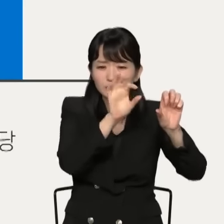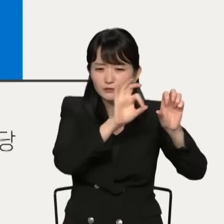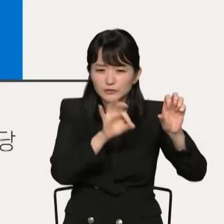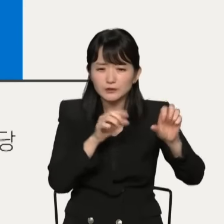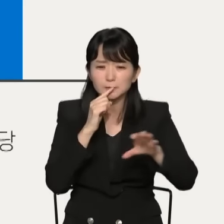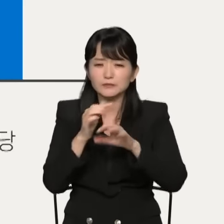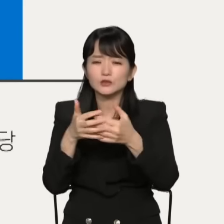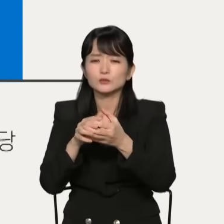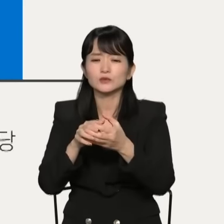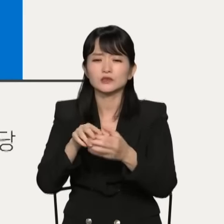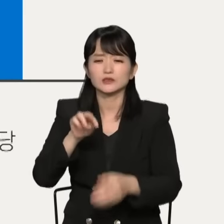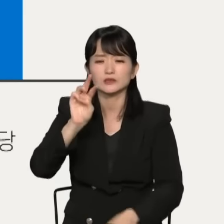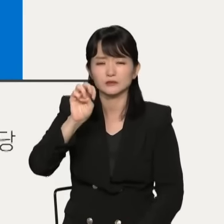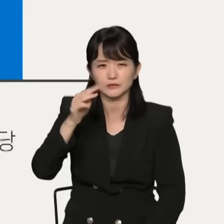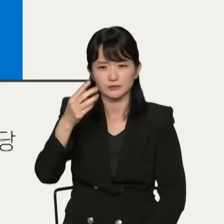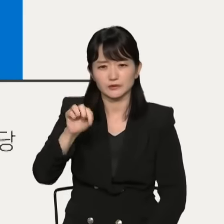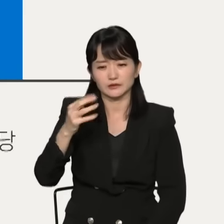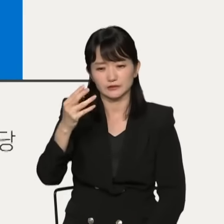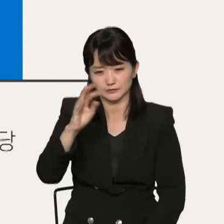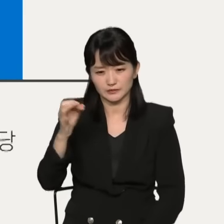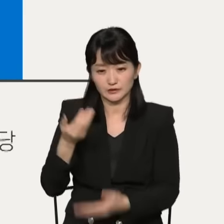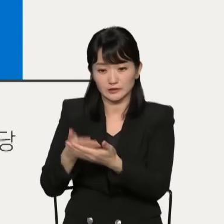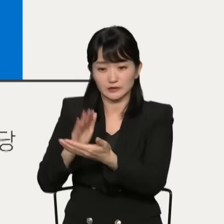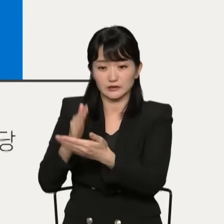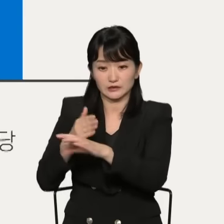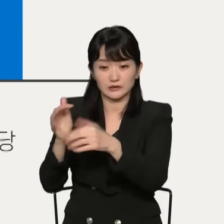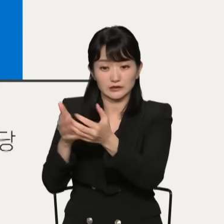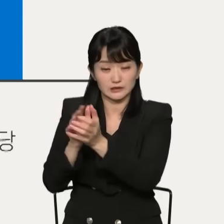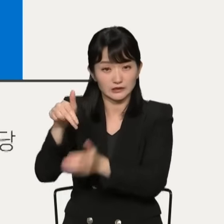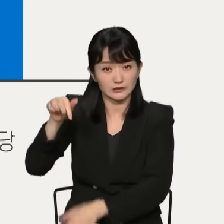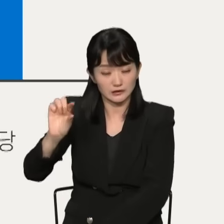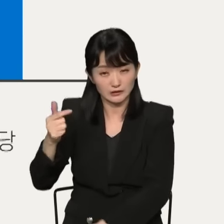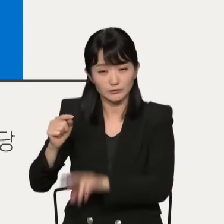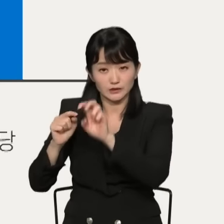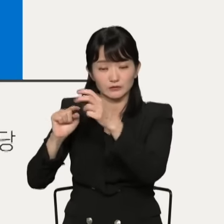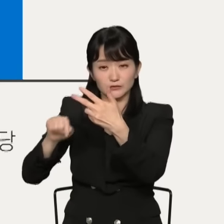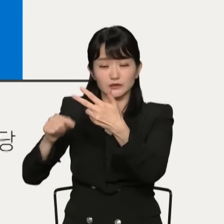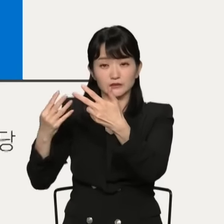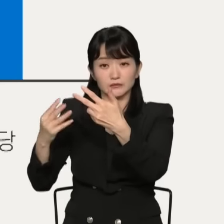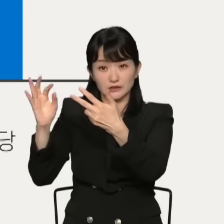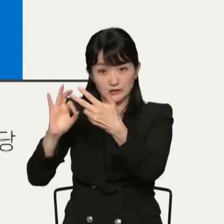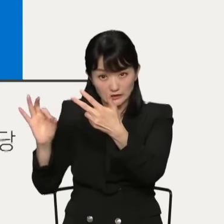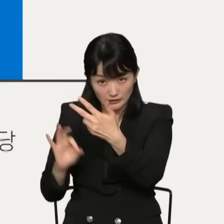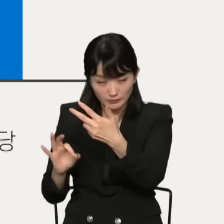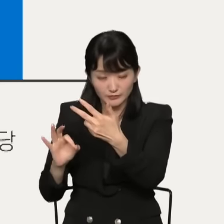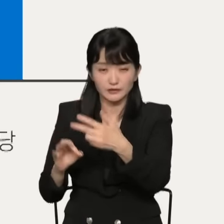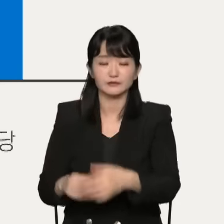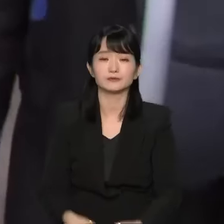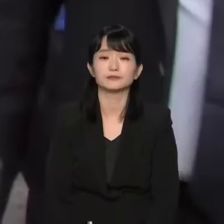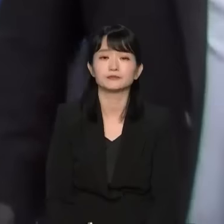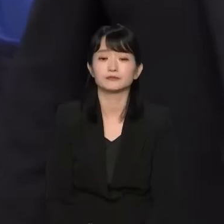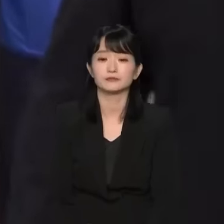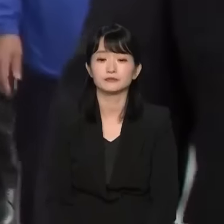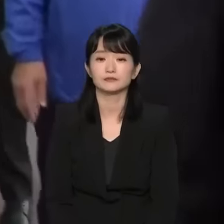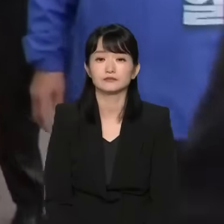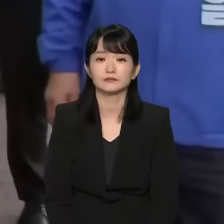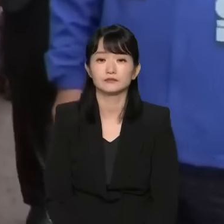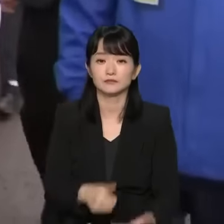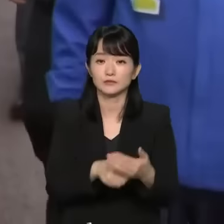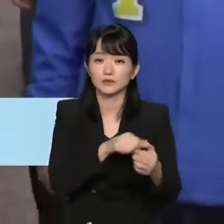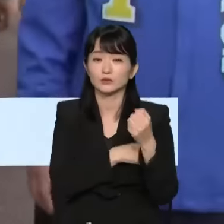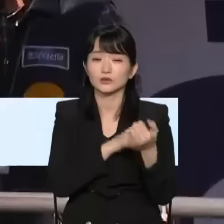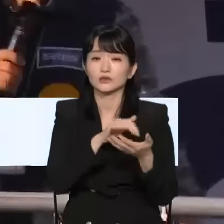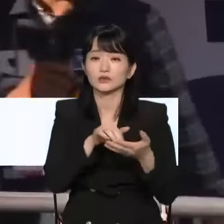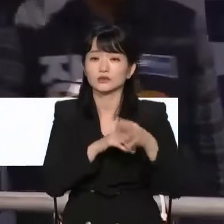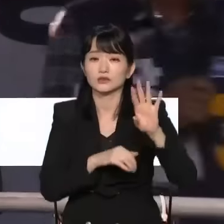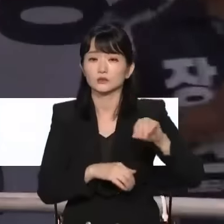후보가 33.4%, 혁신당 장현 후보가 27.4%의 지지율을 보였습니다. 유권자 수